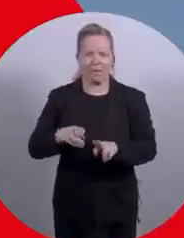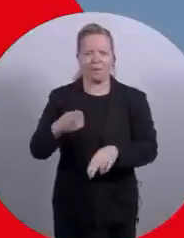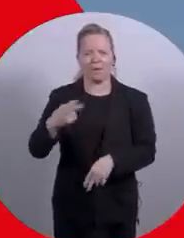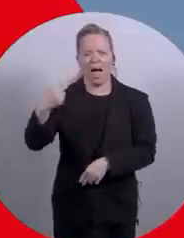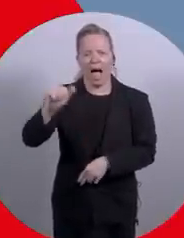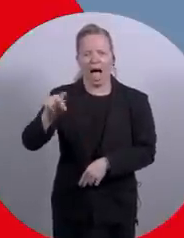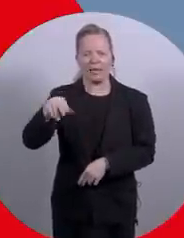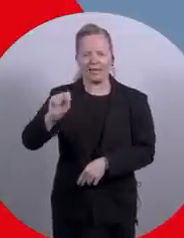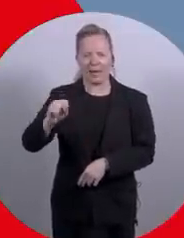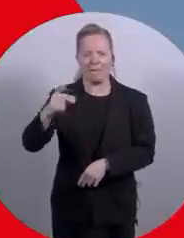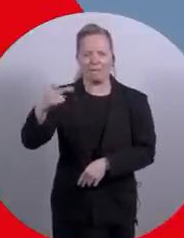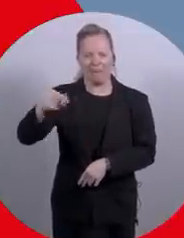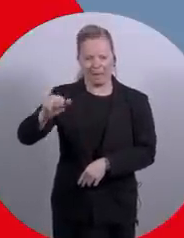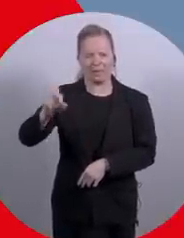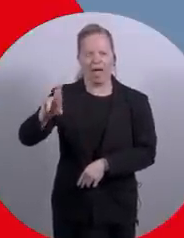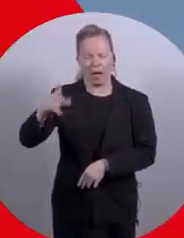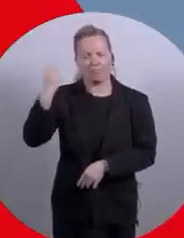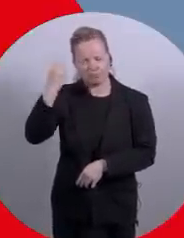hans-